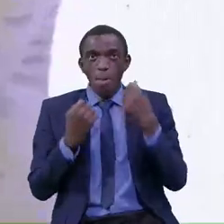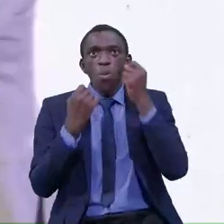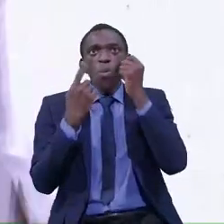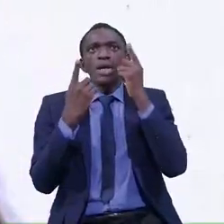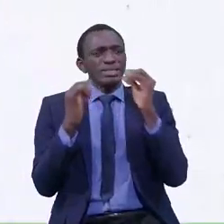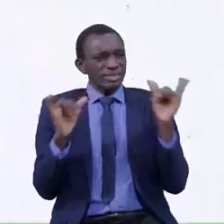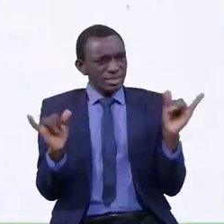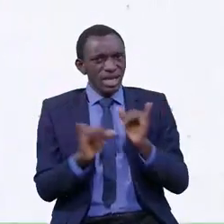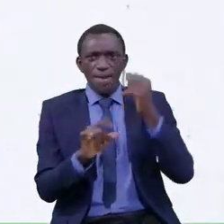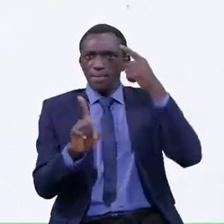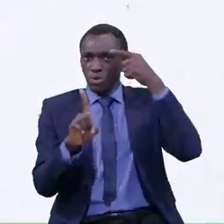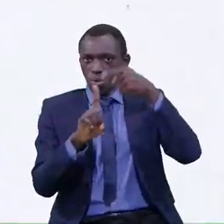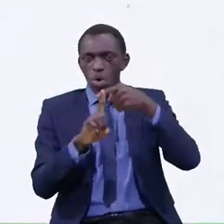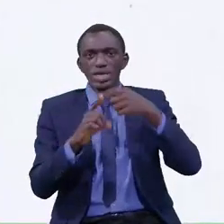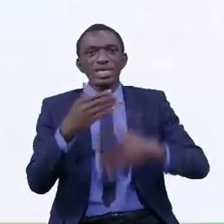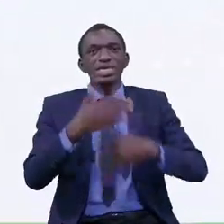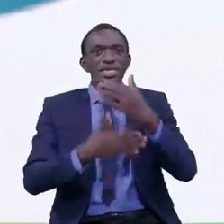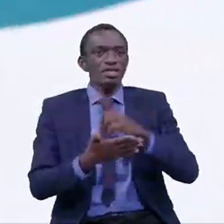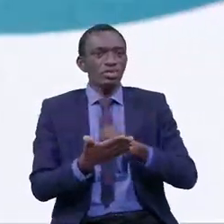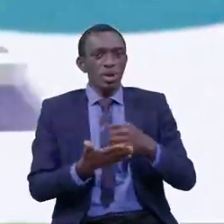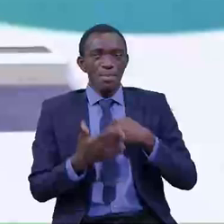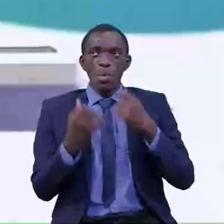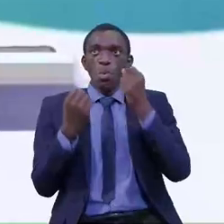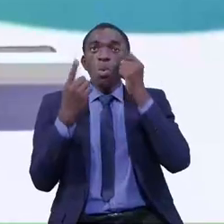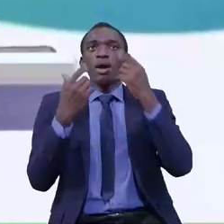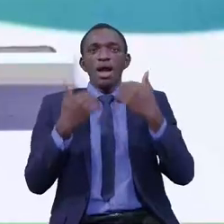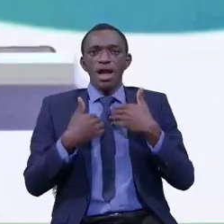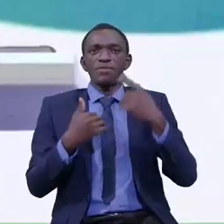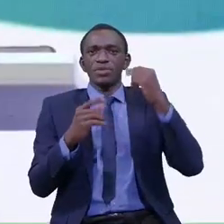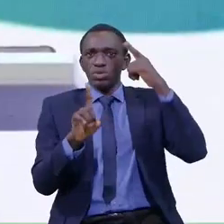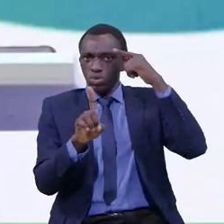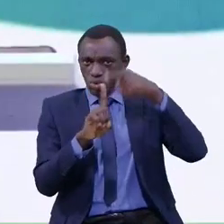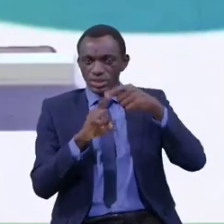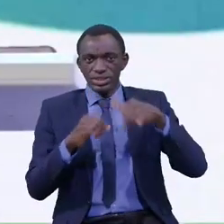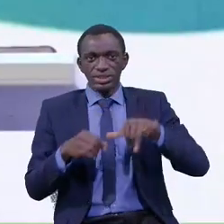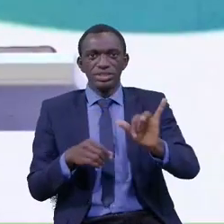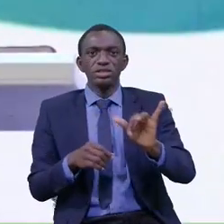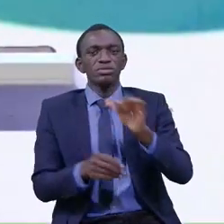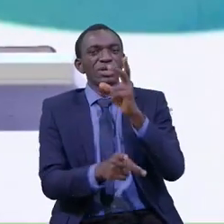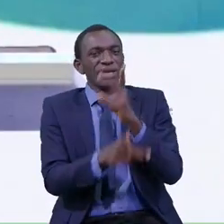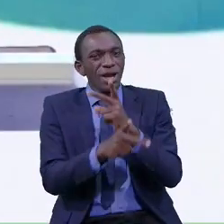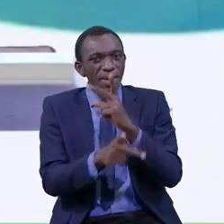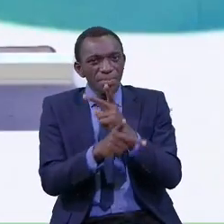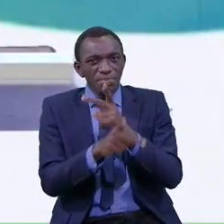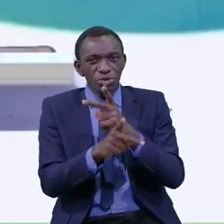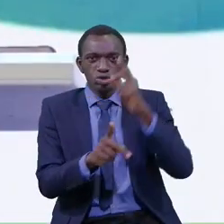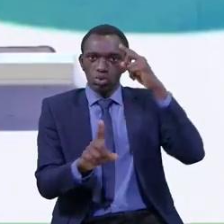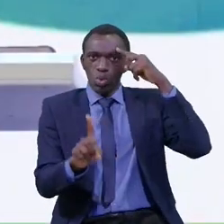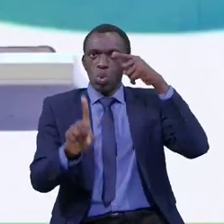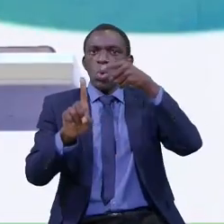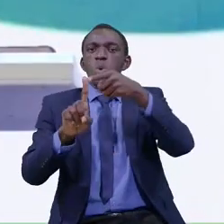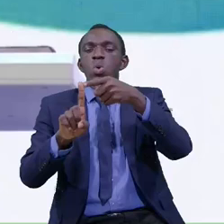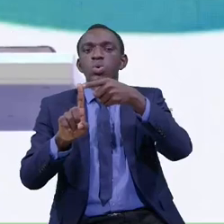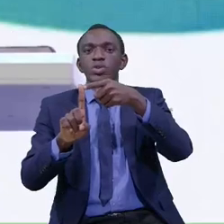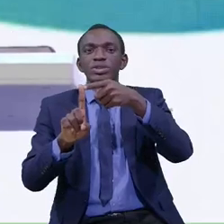toujours l'objectif. Et la semaine qui vient, j'ai toujours l'objectif. Les objectifs durables.